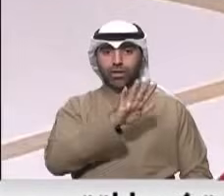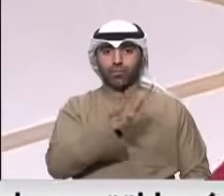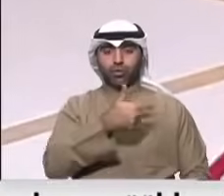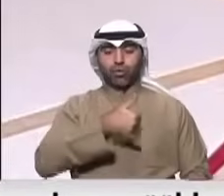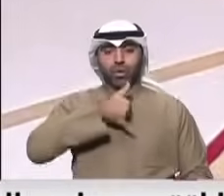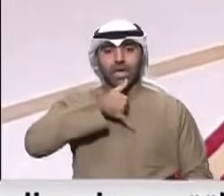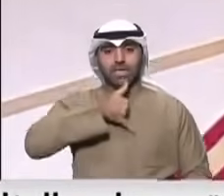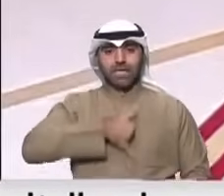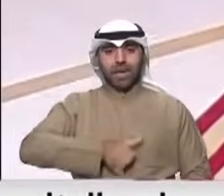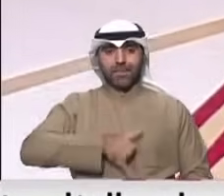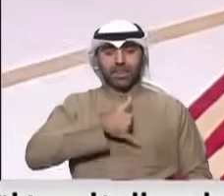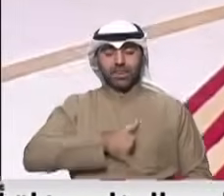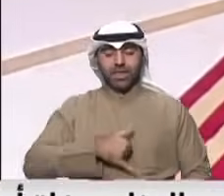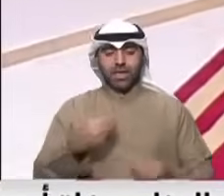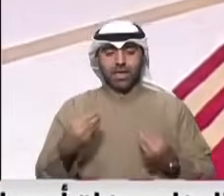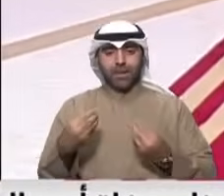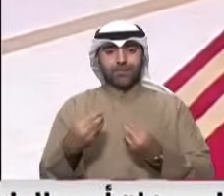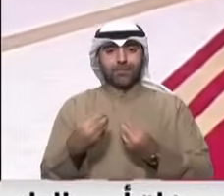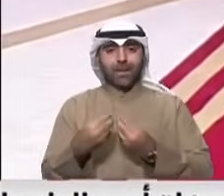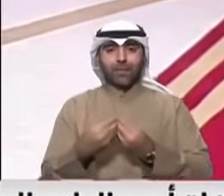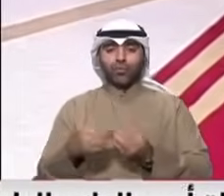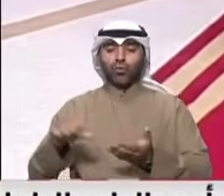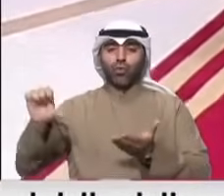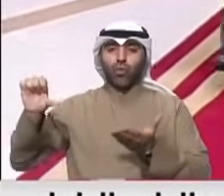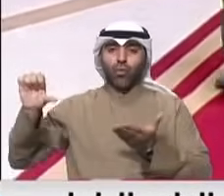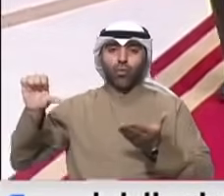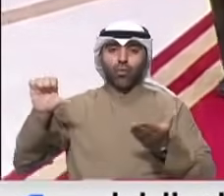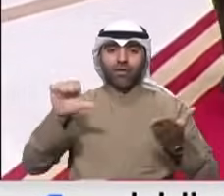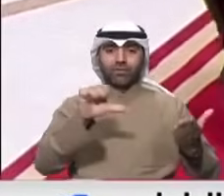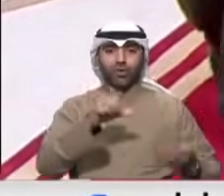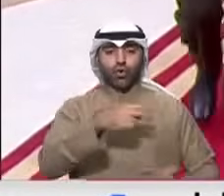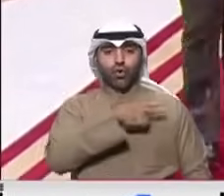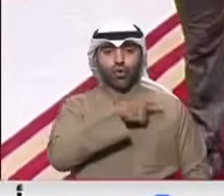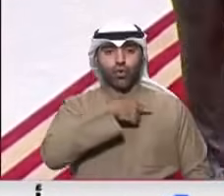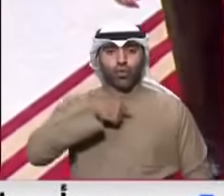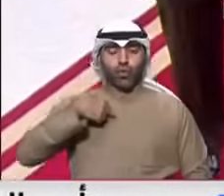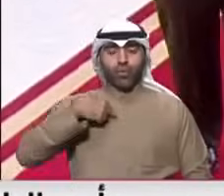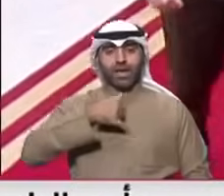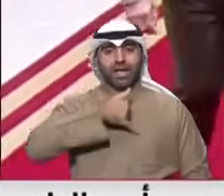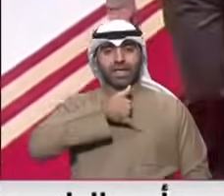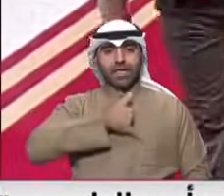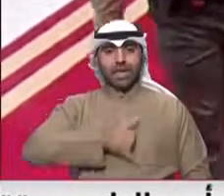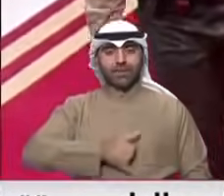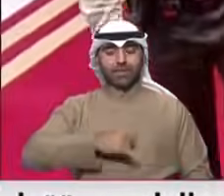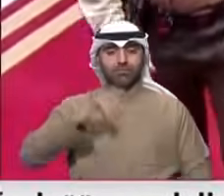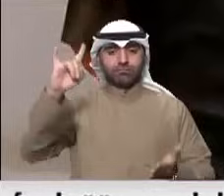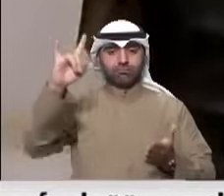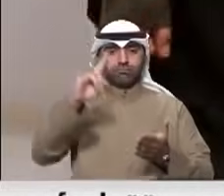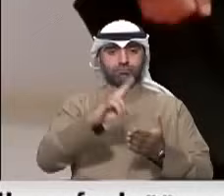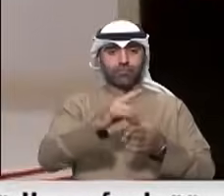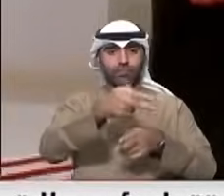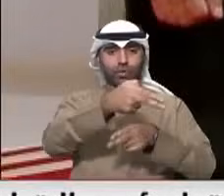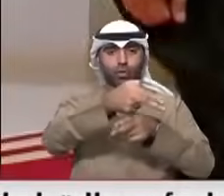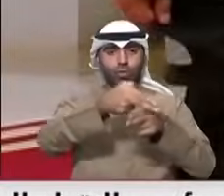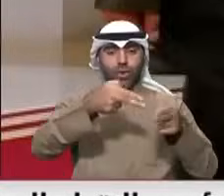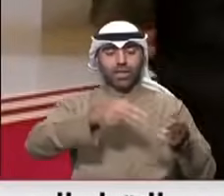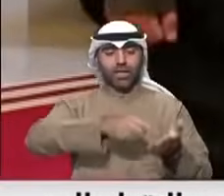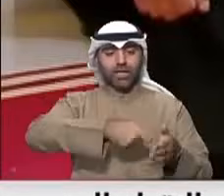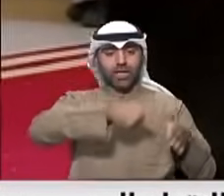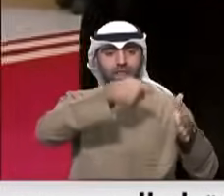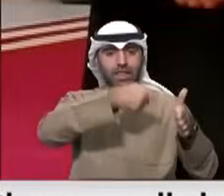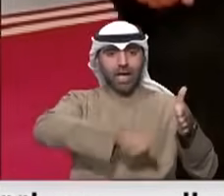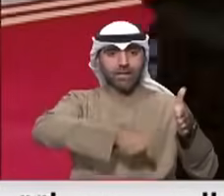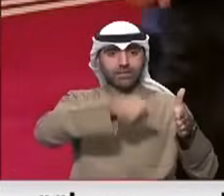لفخامته حيث قام فخامته بتقديم واجب العزاء في وفاه فقيد الوطن المغفور باذن الله